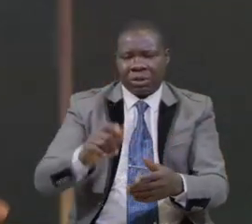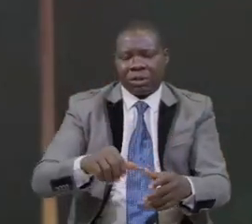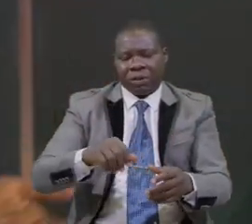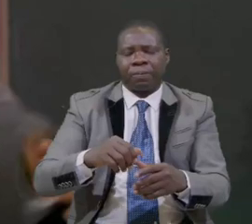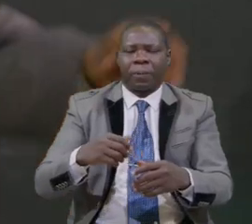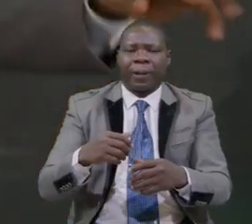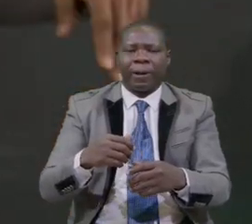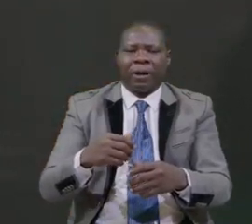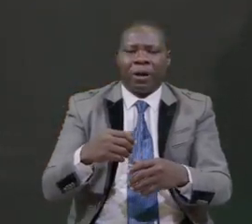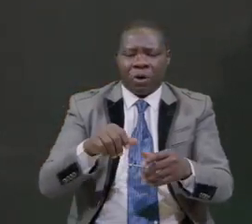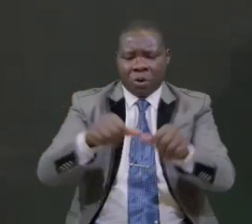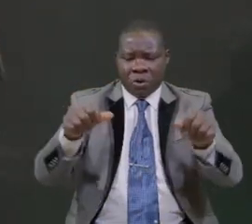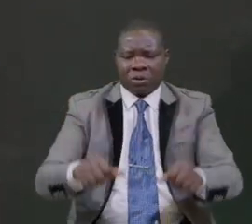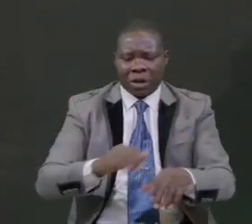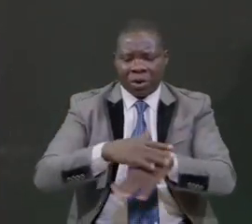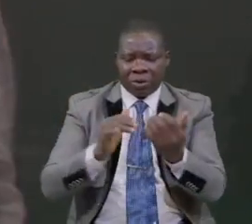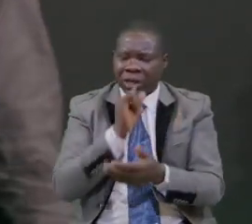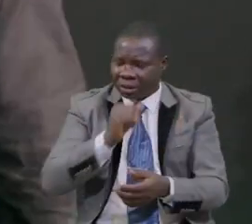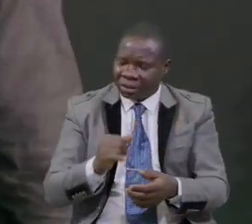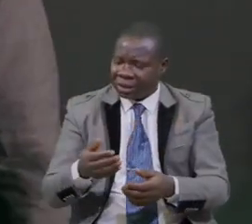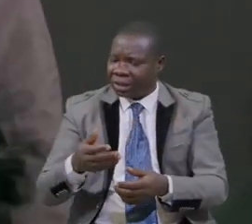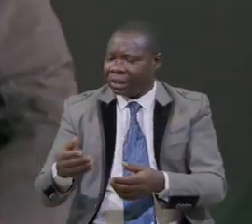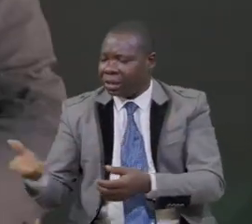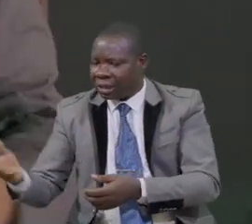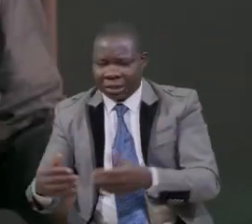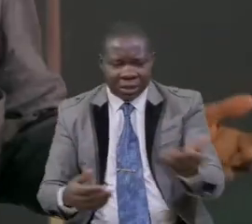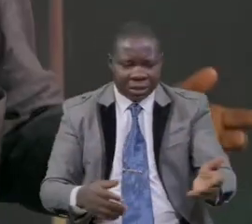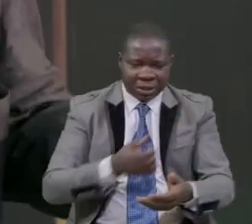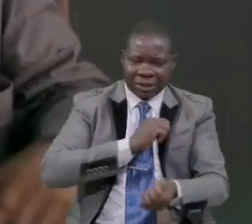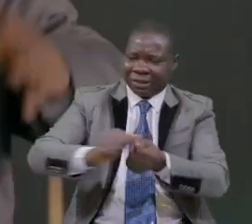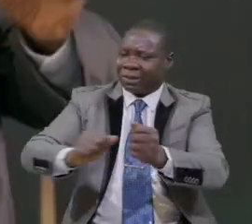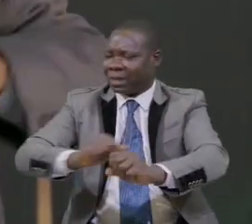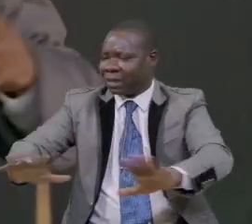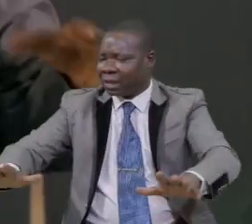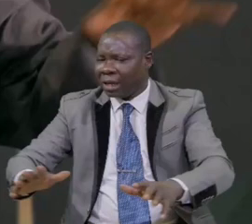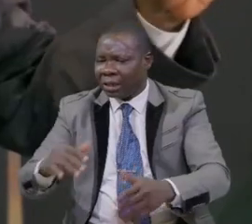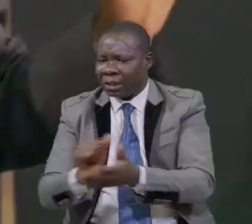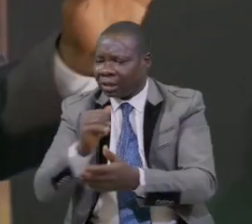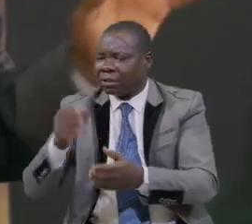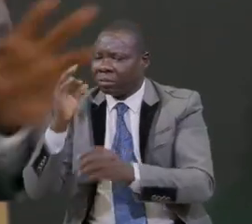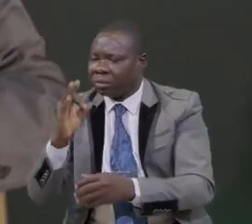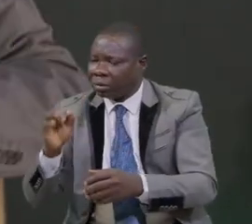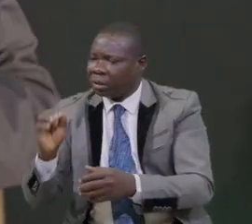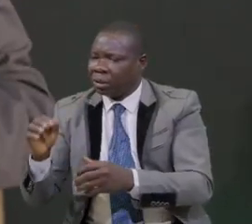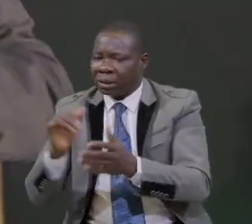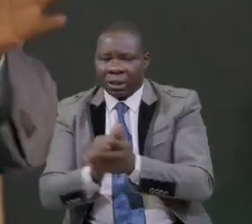par-ci, par-là, et que tout est dispersé, l'autre prêche pour lui là-bas, l'autre prêche pour lui là-bas. L'autre dit que